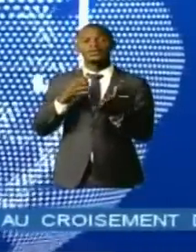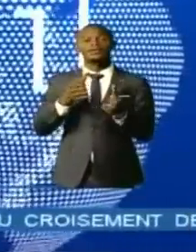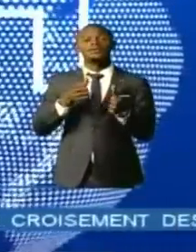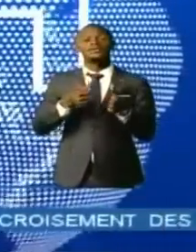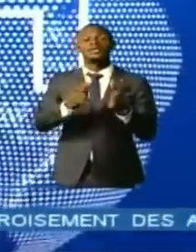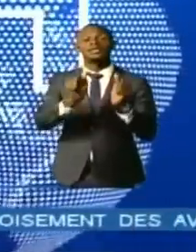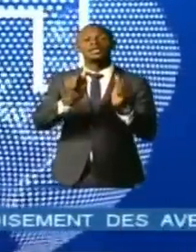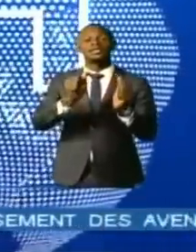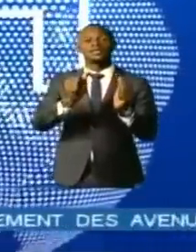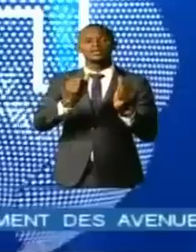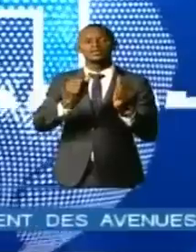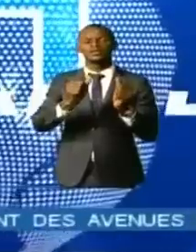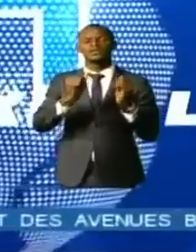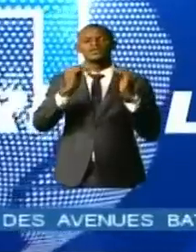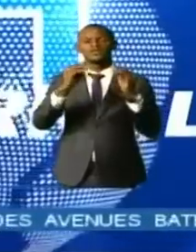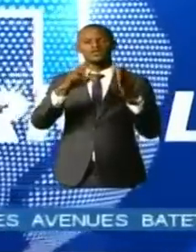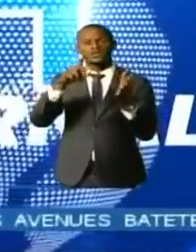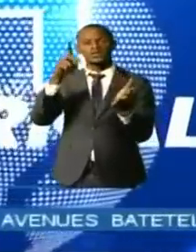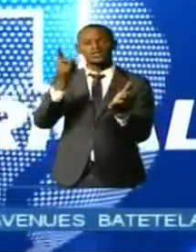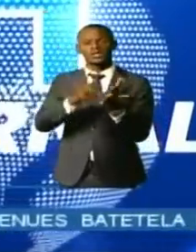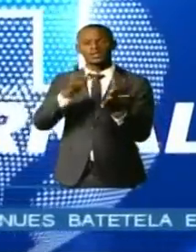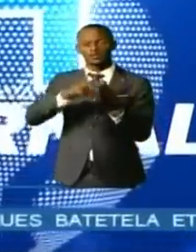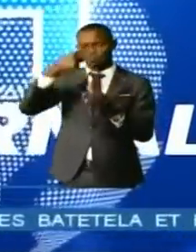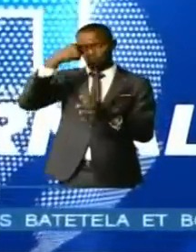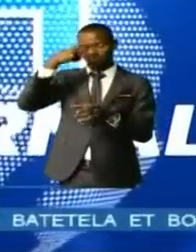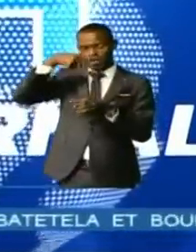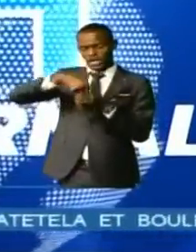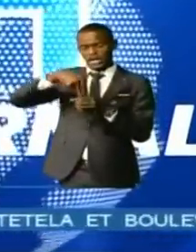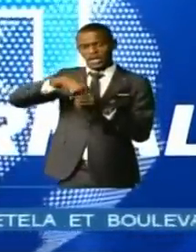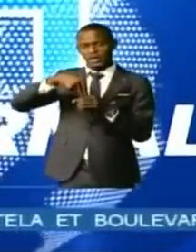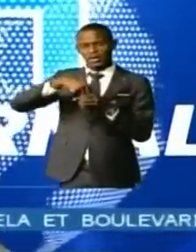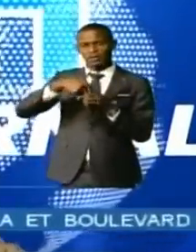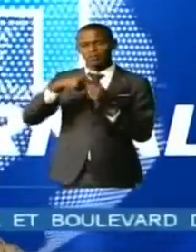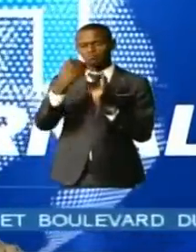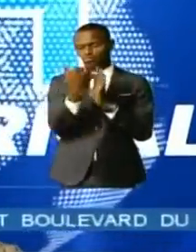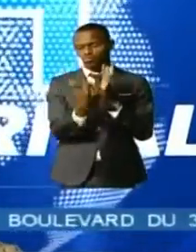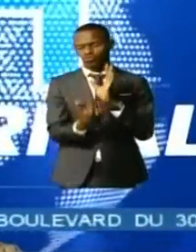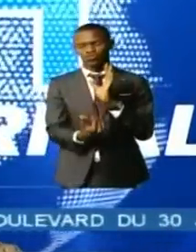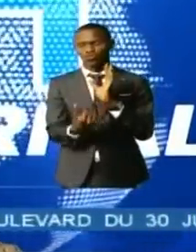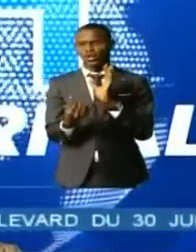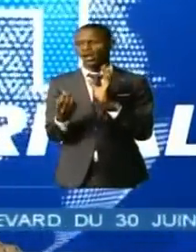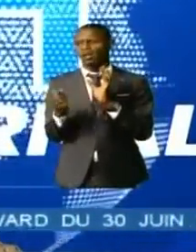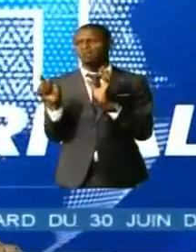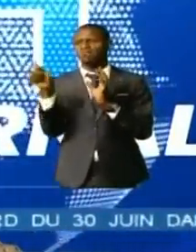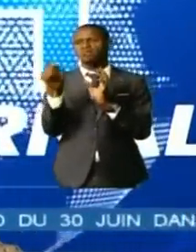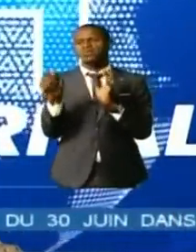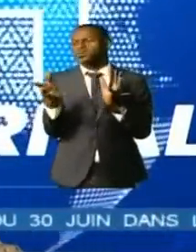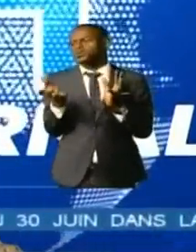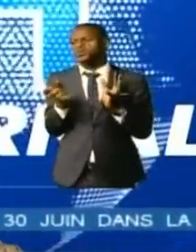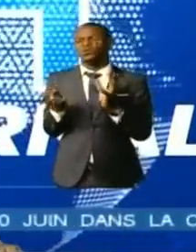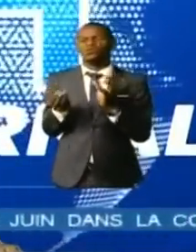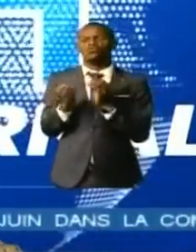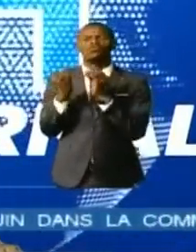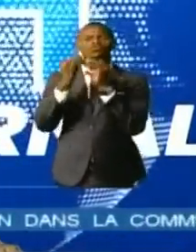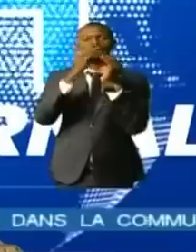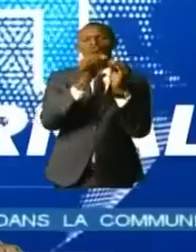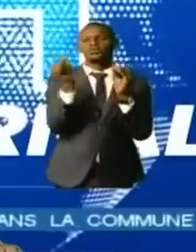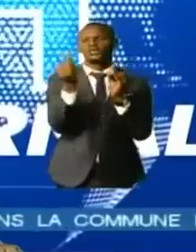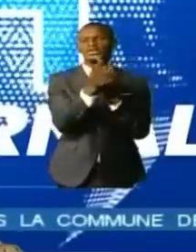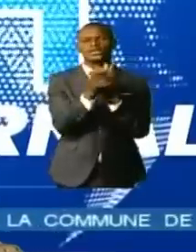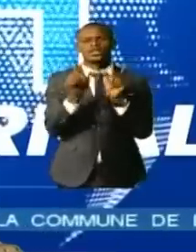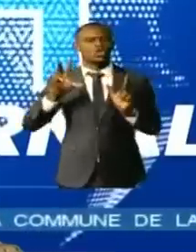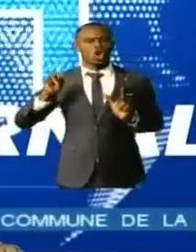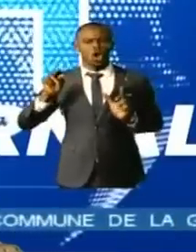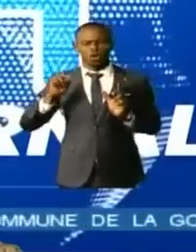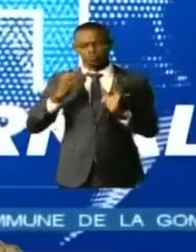et d'aviation dans toutes les zones d'approvisionnement. Ce réajustement des prix est consécutif à la persistance des